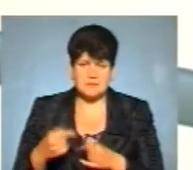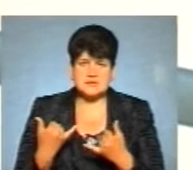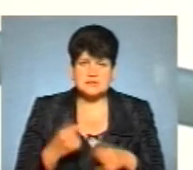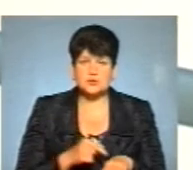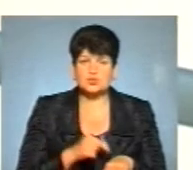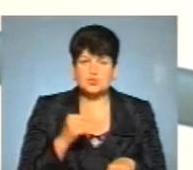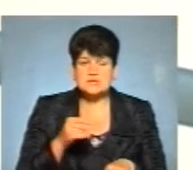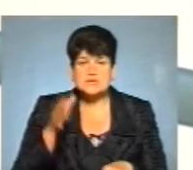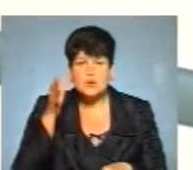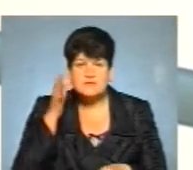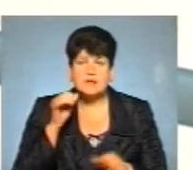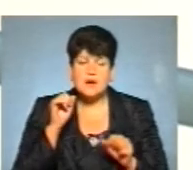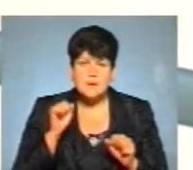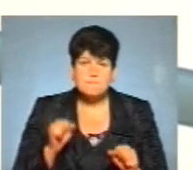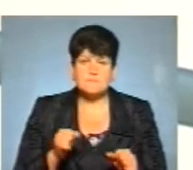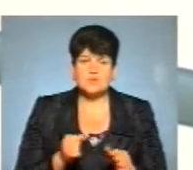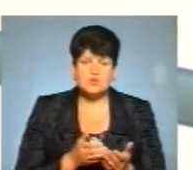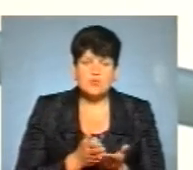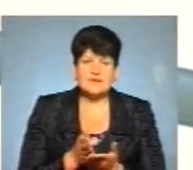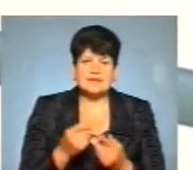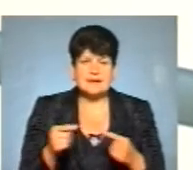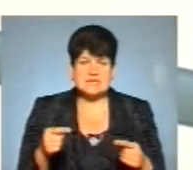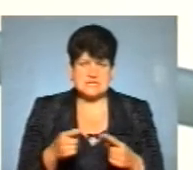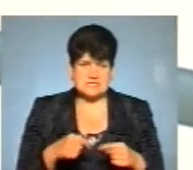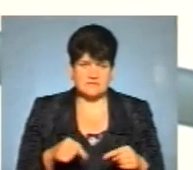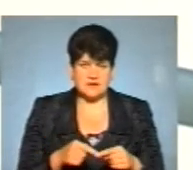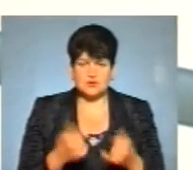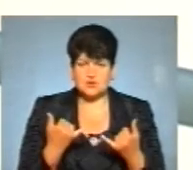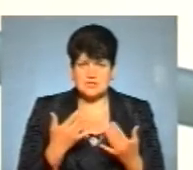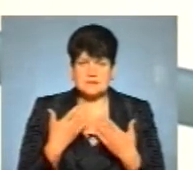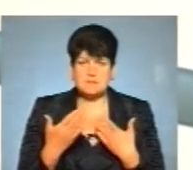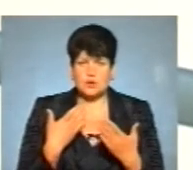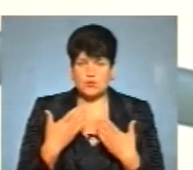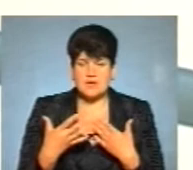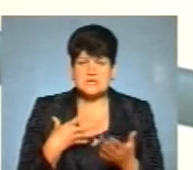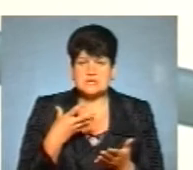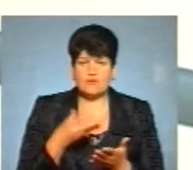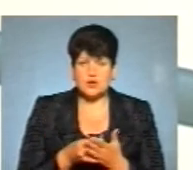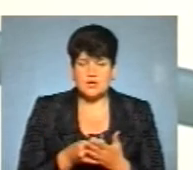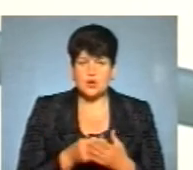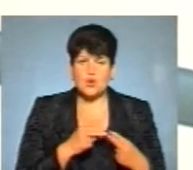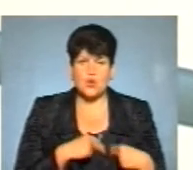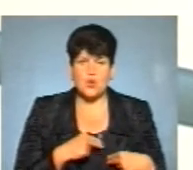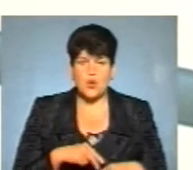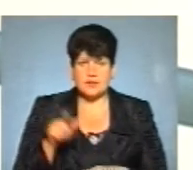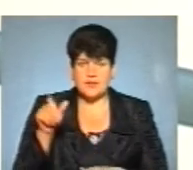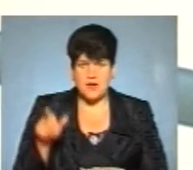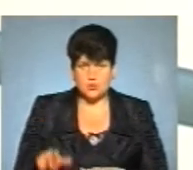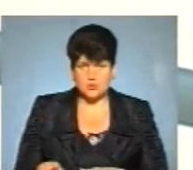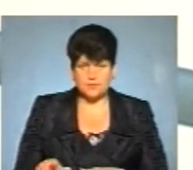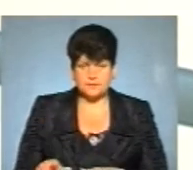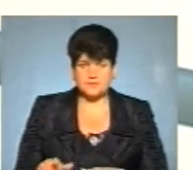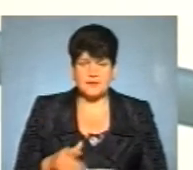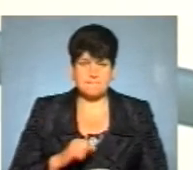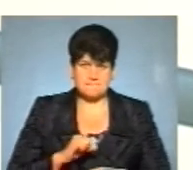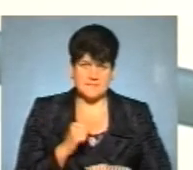зіткнулися освіту, але ми можемо їх проєктувати і на інші різні сфери. До речі, сьогодні спілкувалася зі своєю колегою,